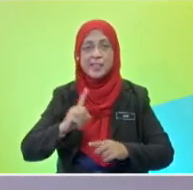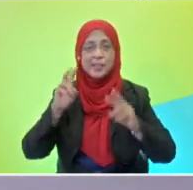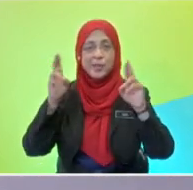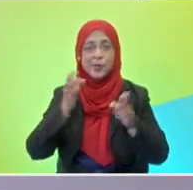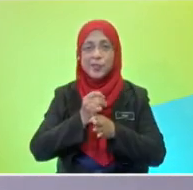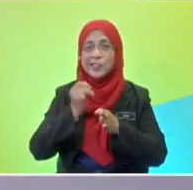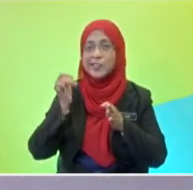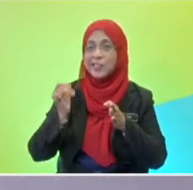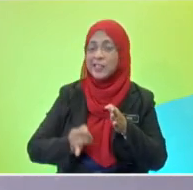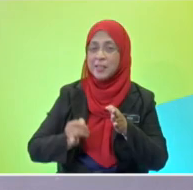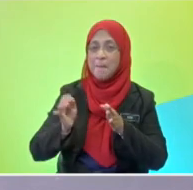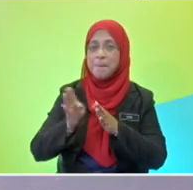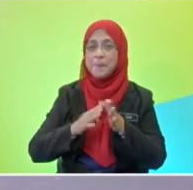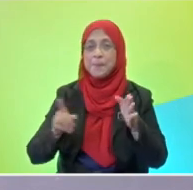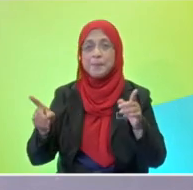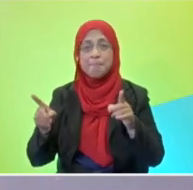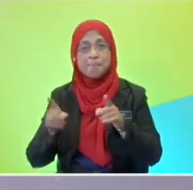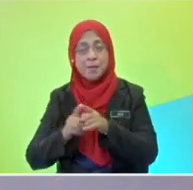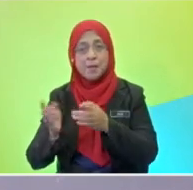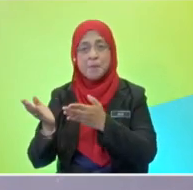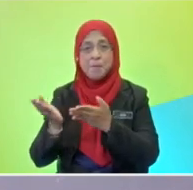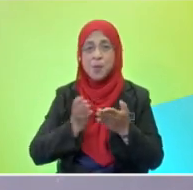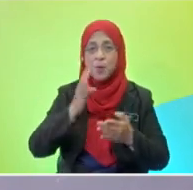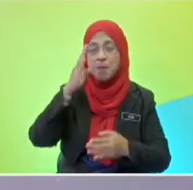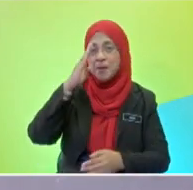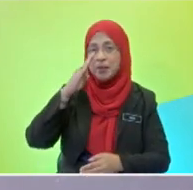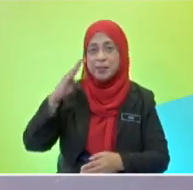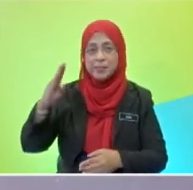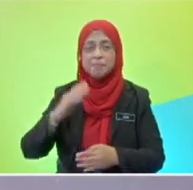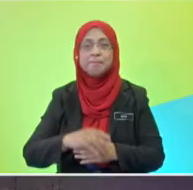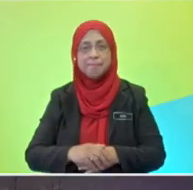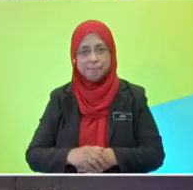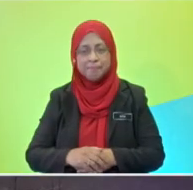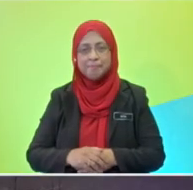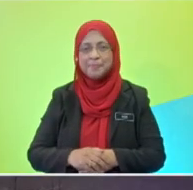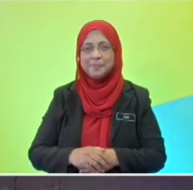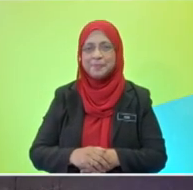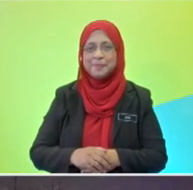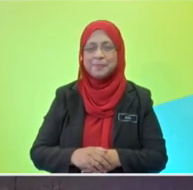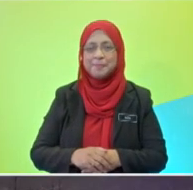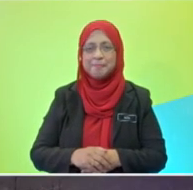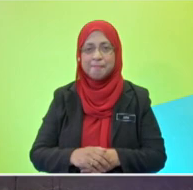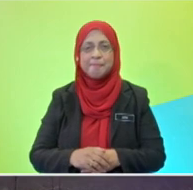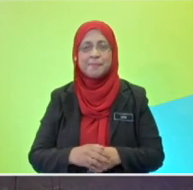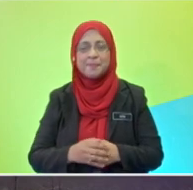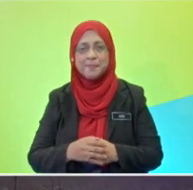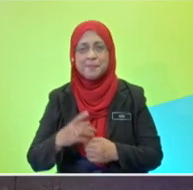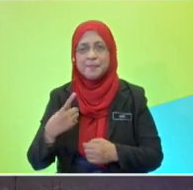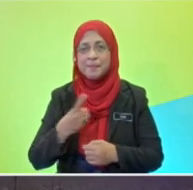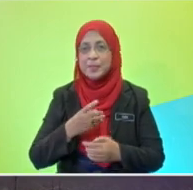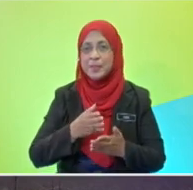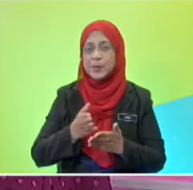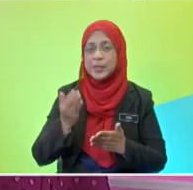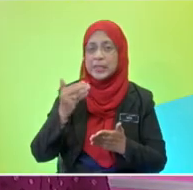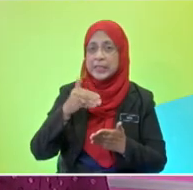Jiran sepakat membawa berkah Yuk kita nak teruskan kelas kita Baiklah Nisa kita teruskan